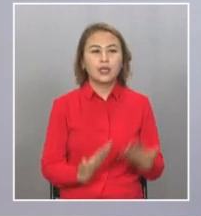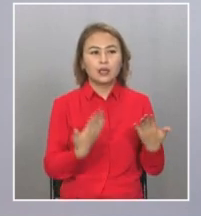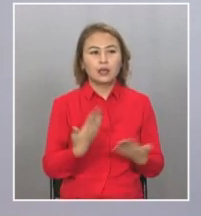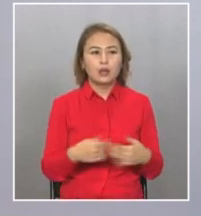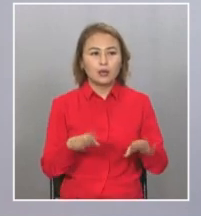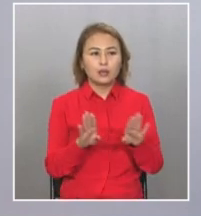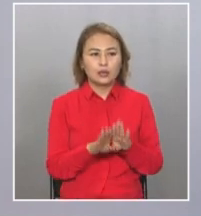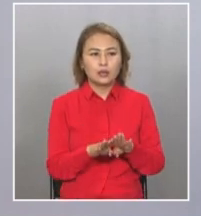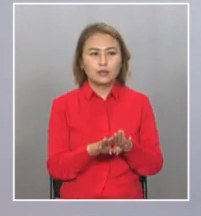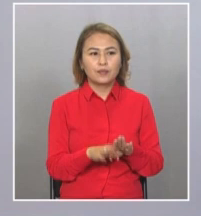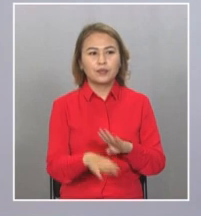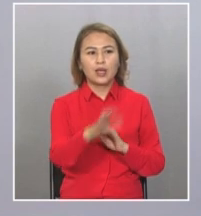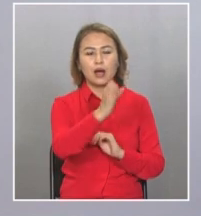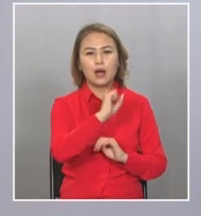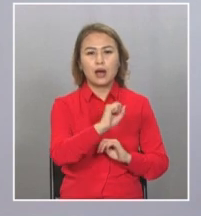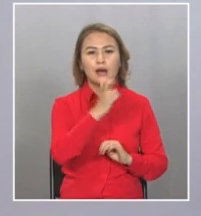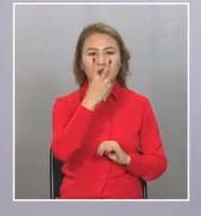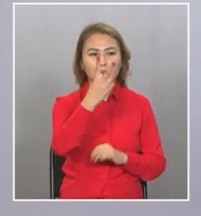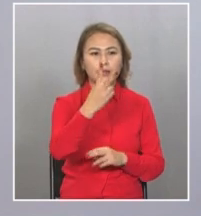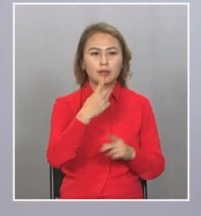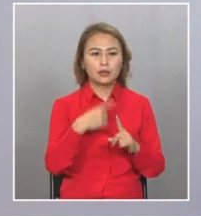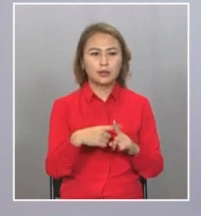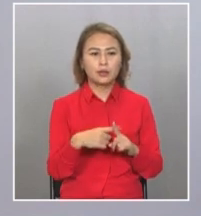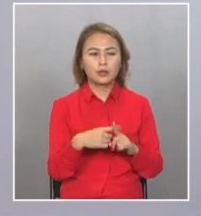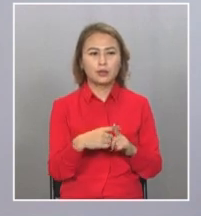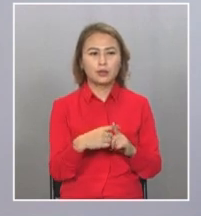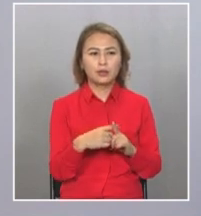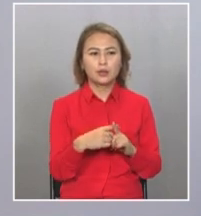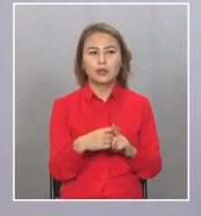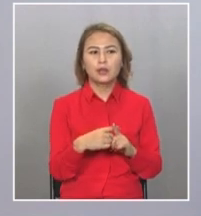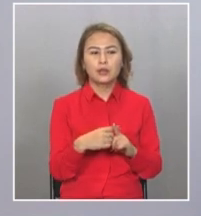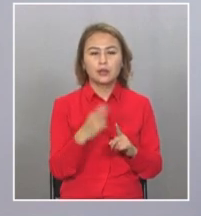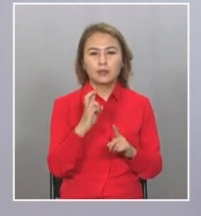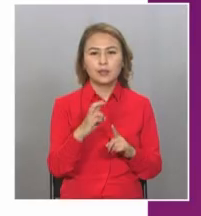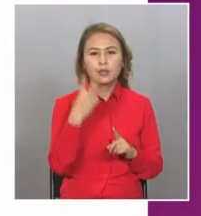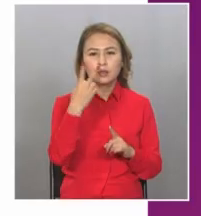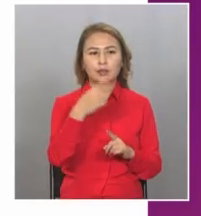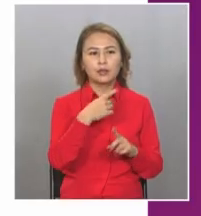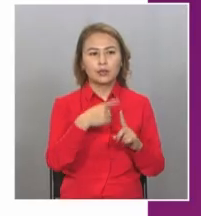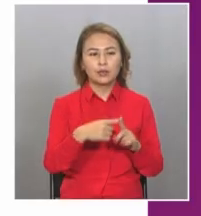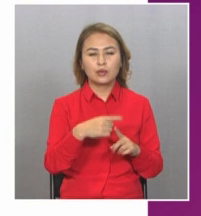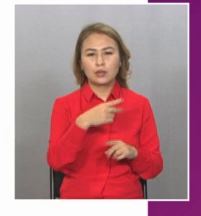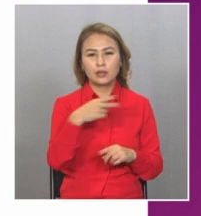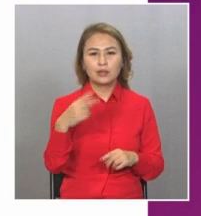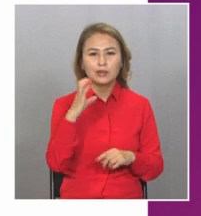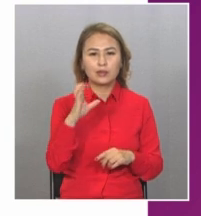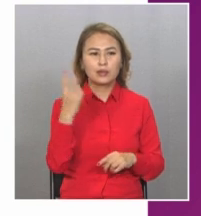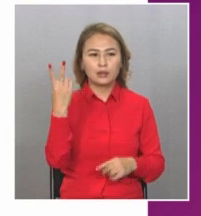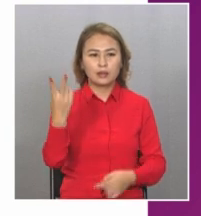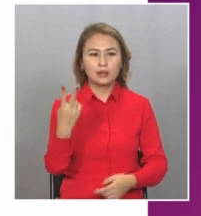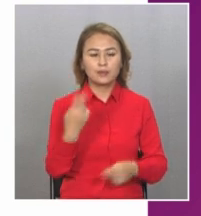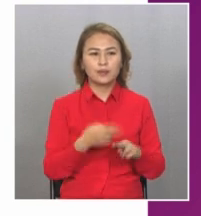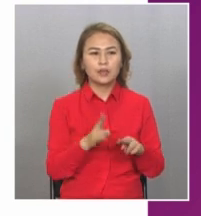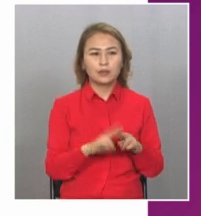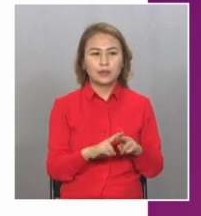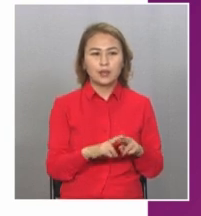болса, Пифагор теоремасы бойынша катеттердің квадраттарының қосындысы гипотенузаның квадратына тең. Осыдан